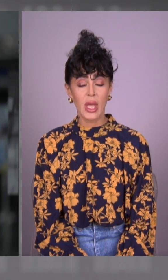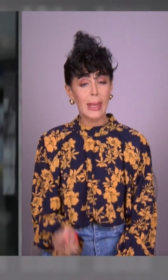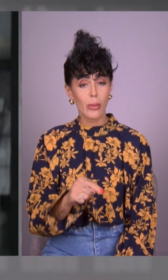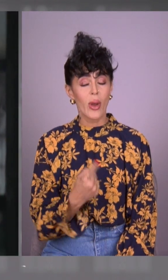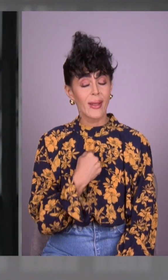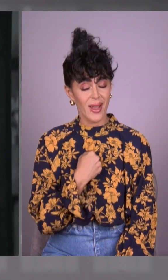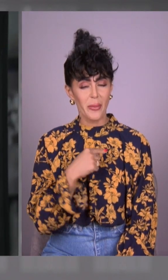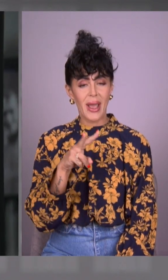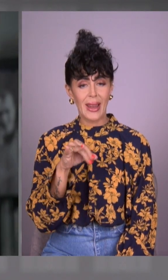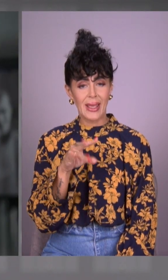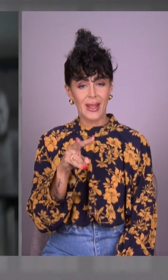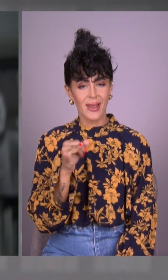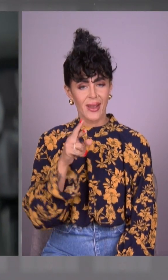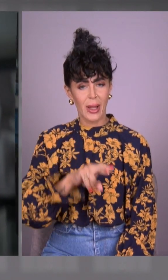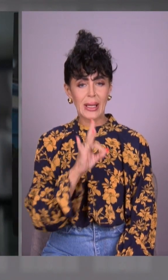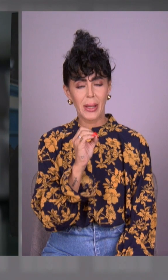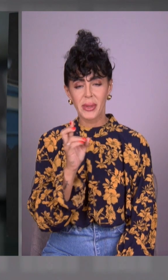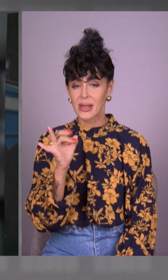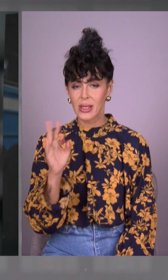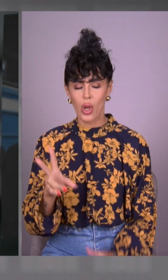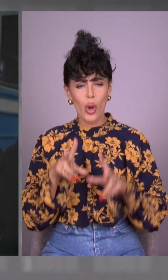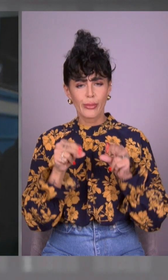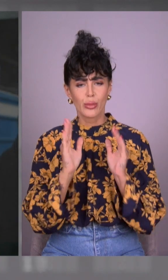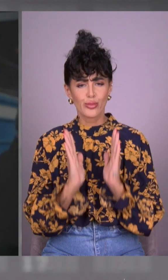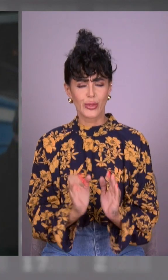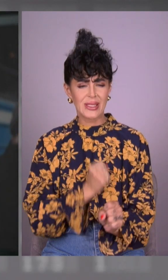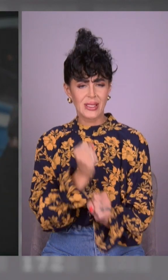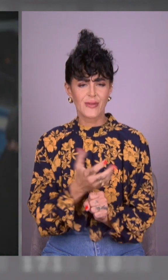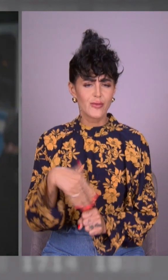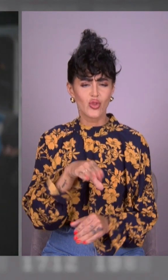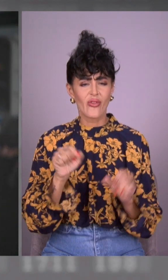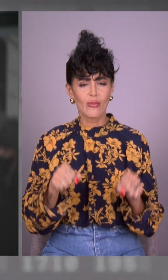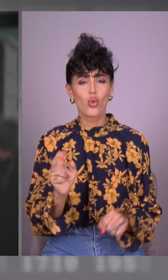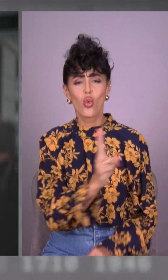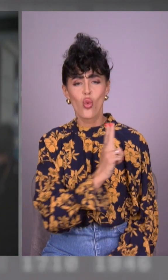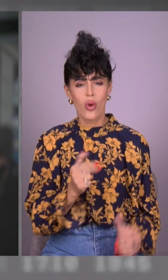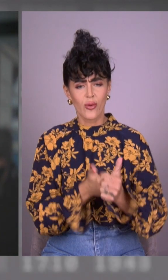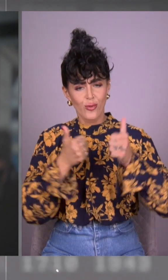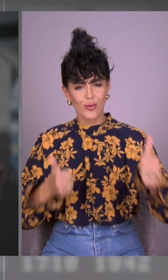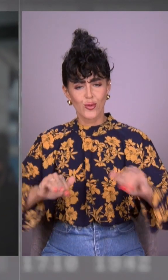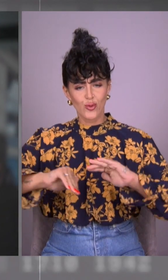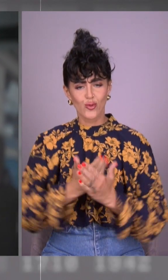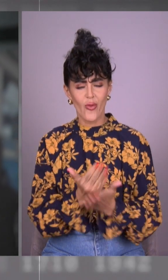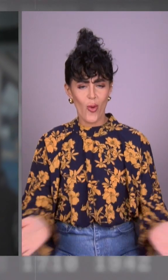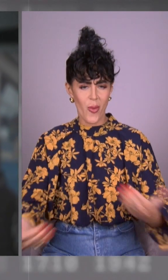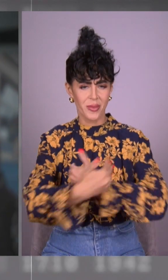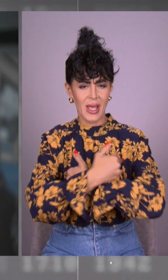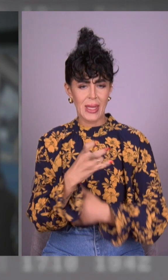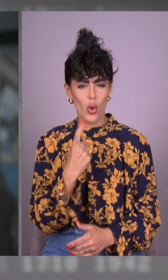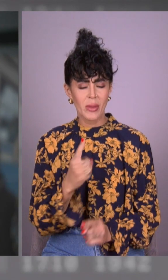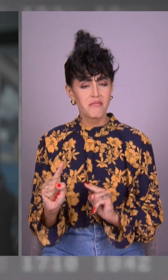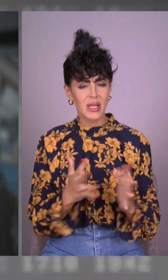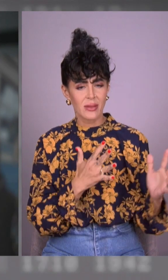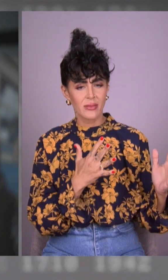Тому я, Лілія Ребрик, обіцяю, що зроблю все можливе, аби ті, хто розлучилися, знову обійнялися. Удай на мить.